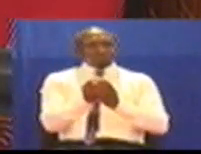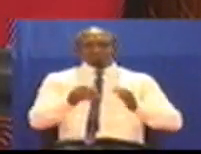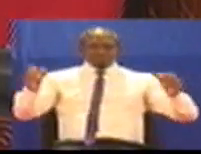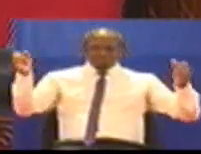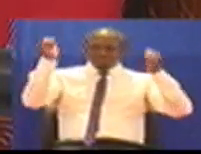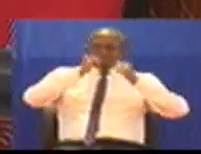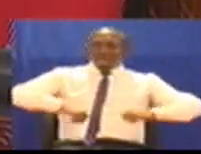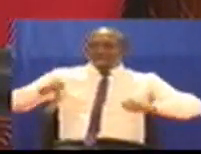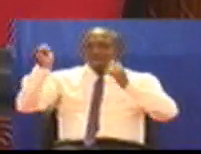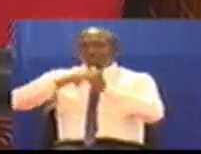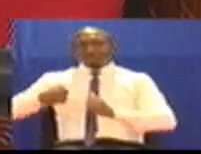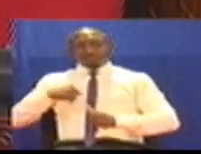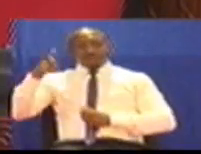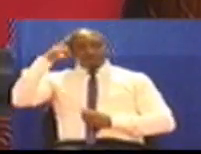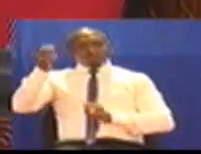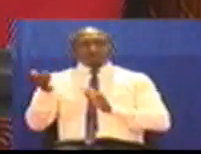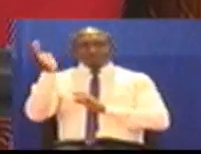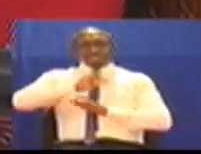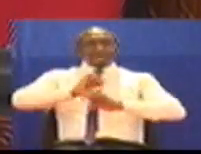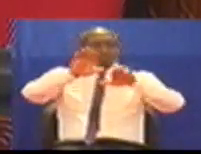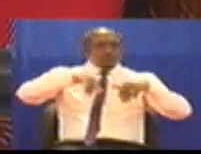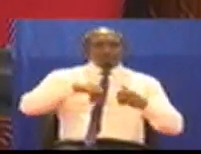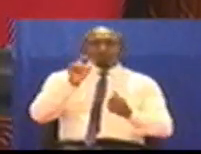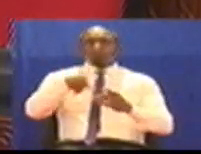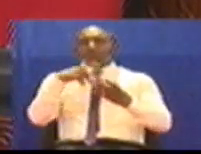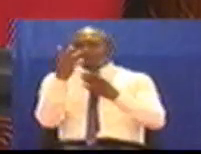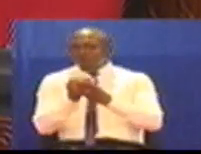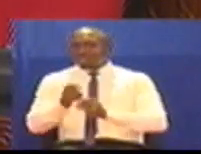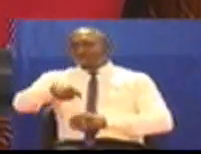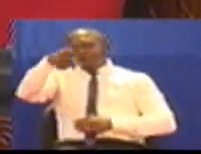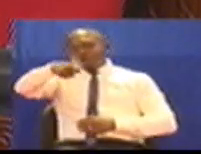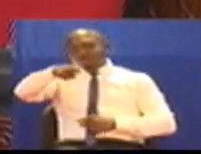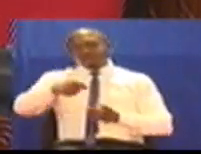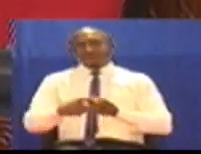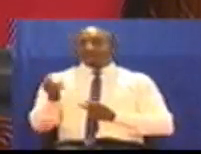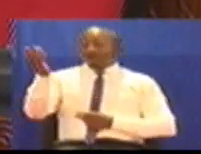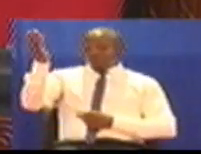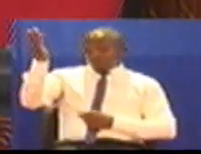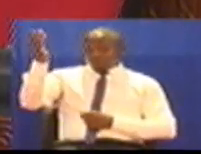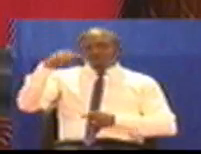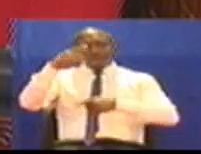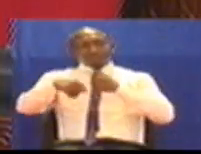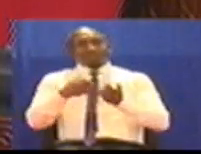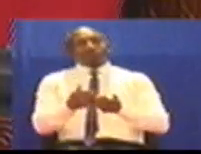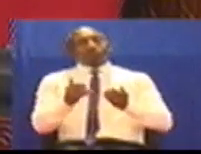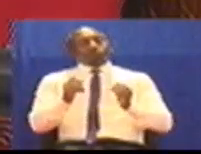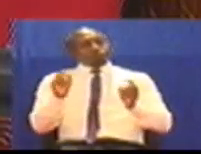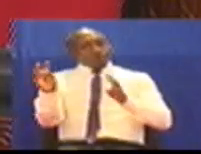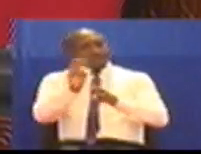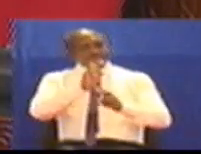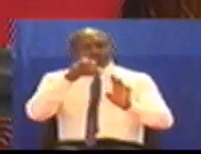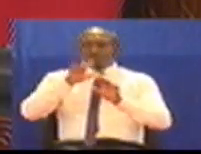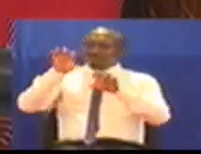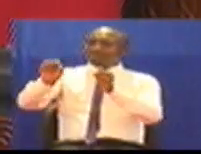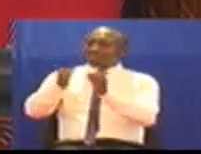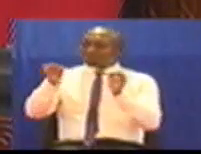kwamba tunamaliza bunge tukiwa wamoja. Ongeleni sana na inshallah Mwenyezi Mungu aendelee kuwaweka ili mshike nafasi hizo